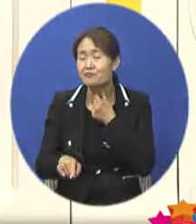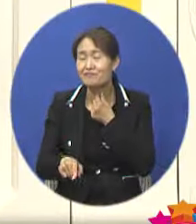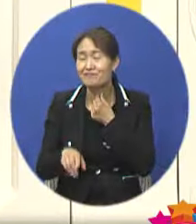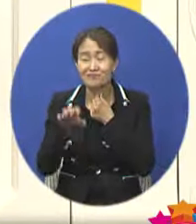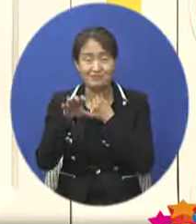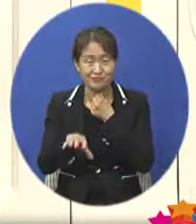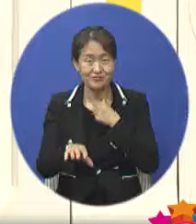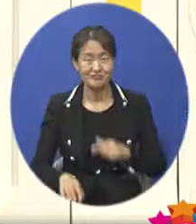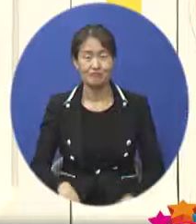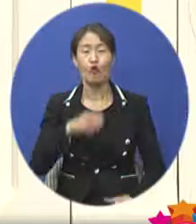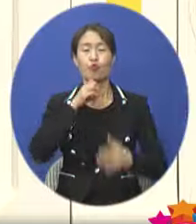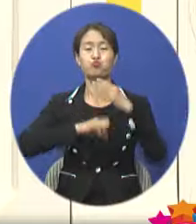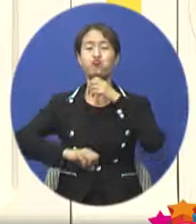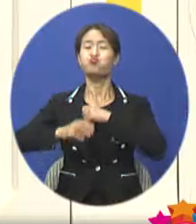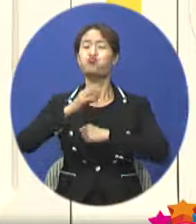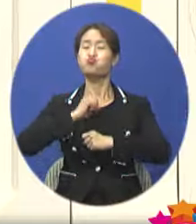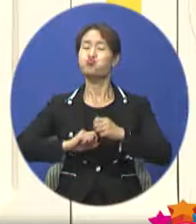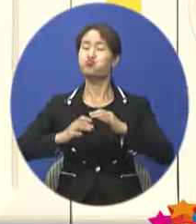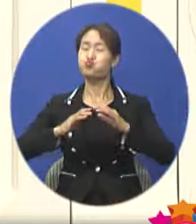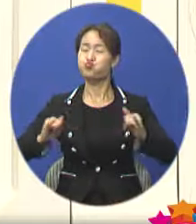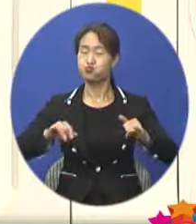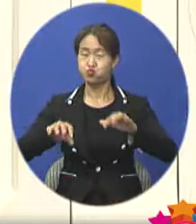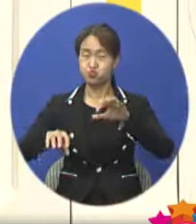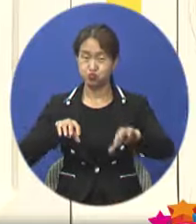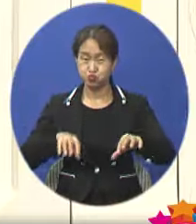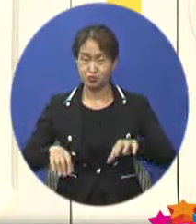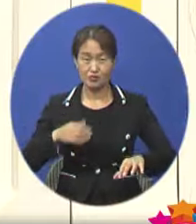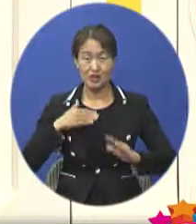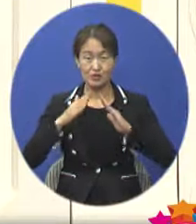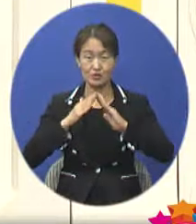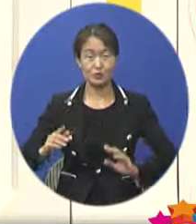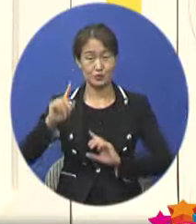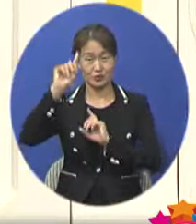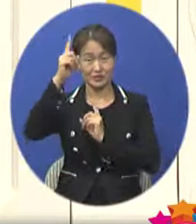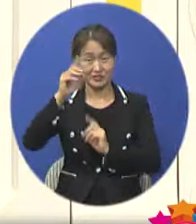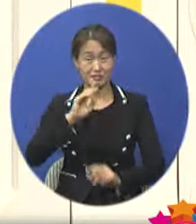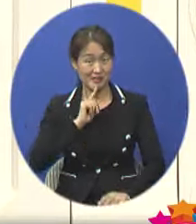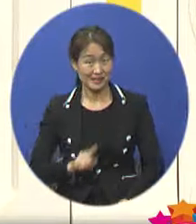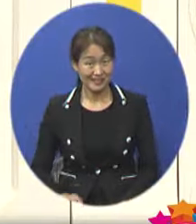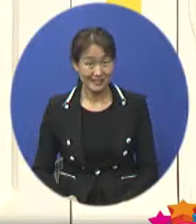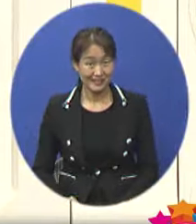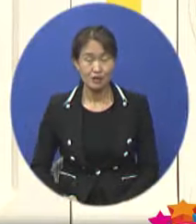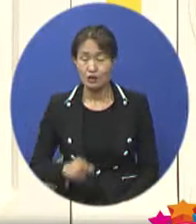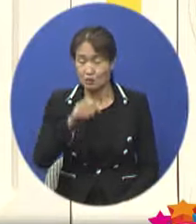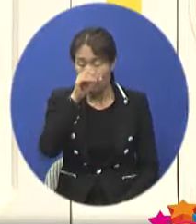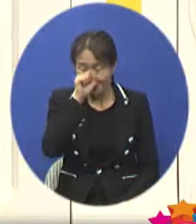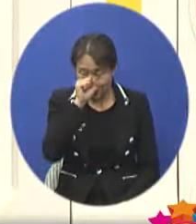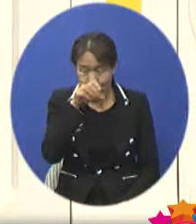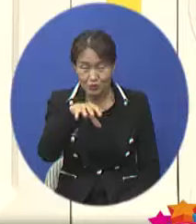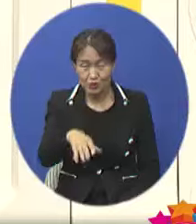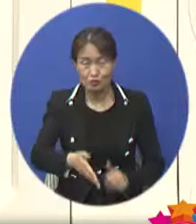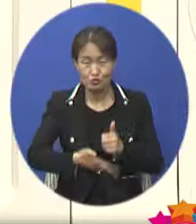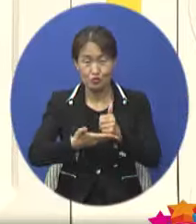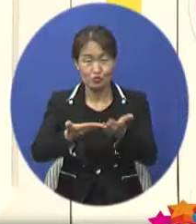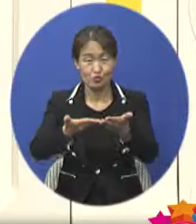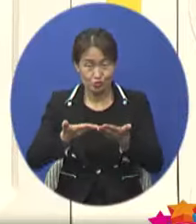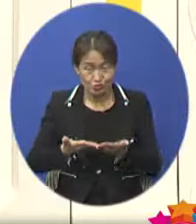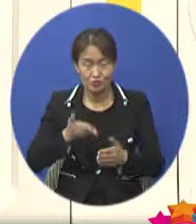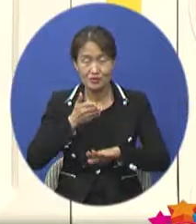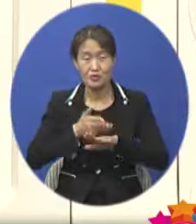동네. 네. 양반의 동네. 네. 네. 내가 이렇게, 왜, 내가 전주에 가잖아요. 예. 네. 또 좋은 곳 이렇게 추천해 주셔서 감사하고 노래 참여해